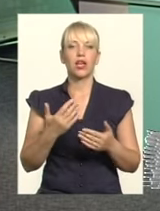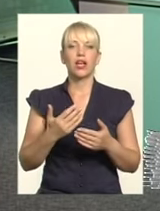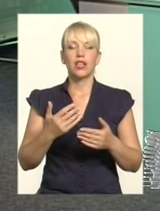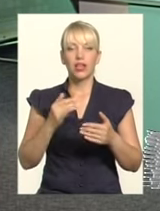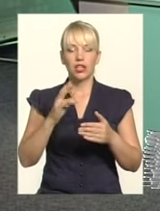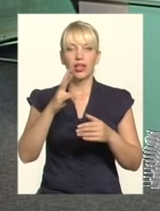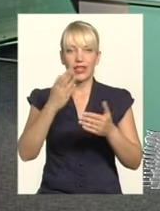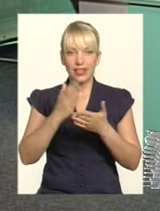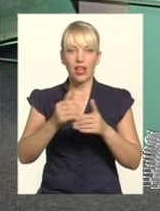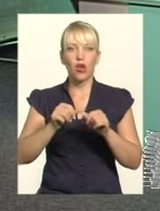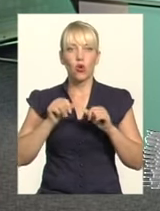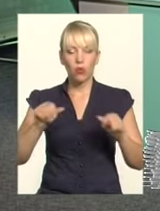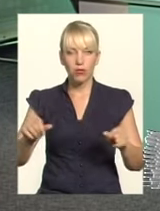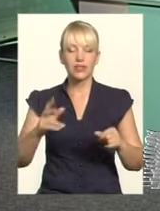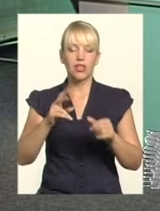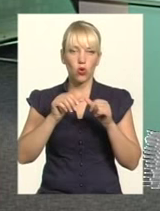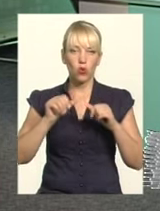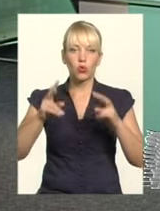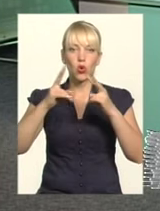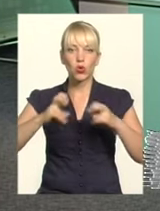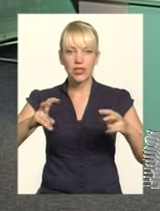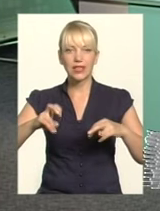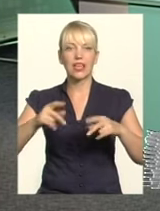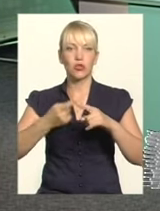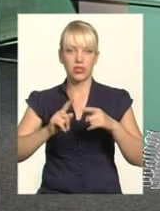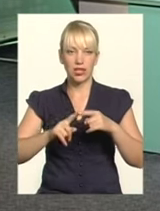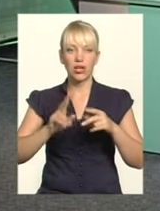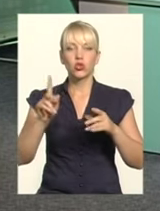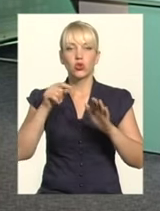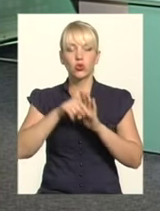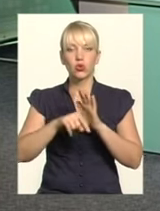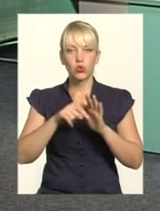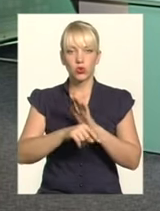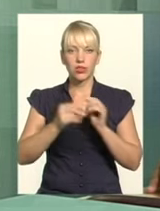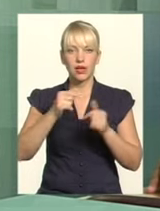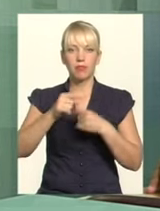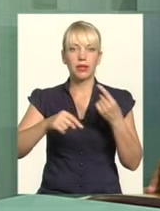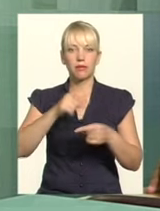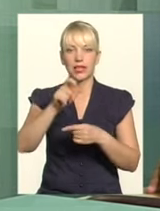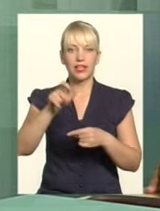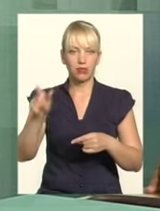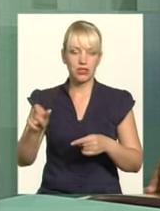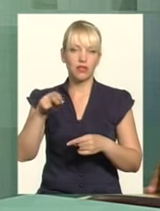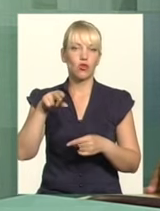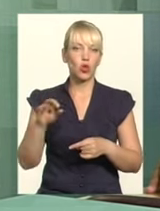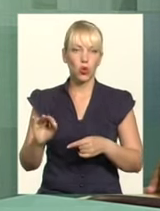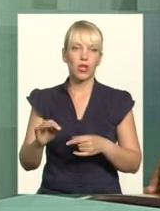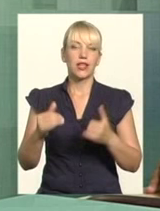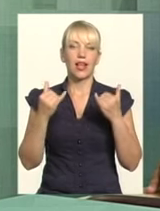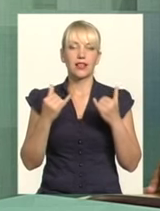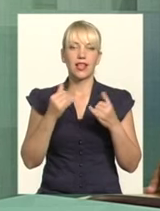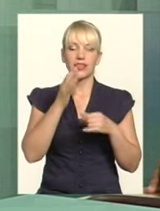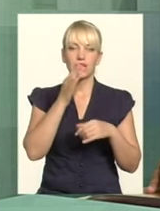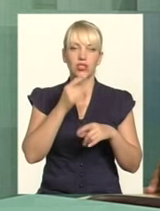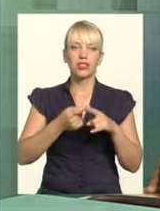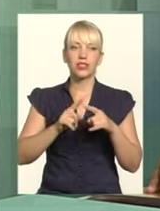виняток розглядають. Як виняток розглядають. Що стосується, ще раз підкреслюю, суб'єктів підприємницької діяльності, то на даний час це